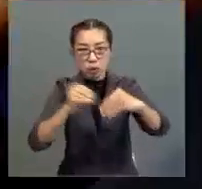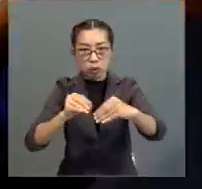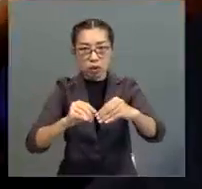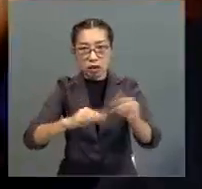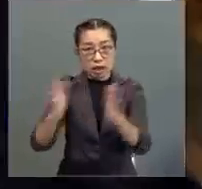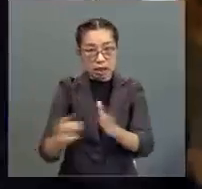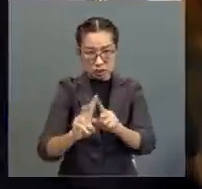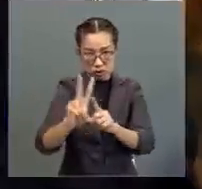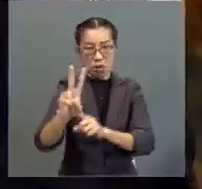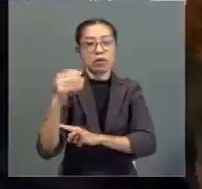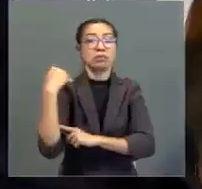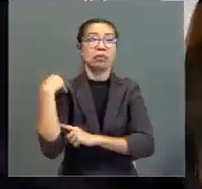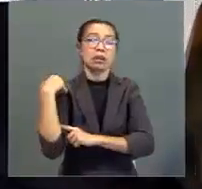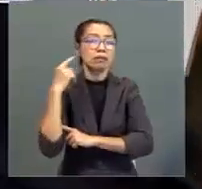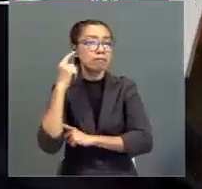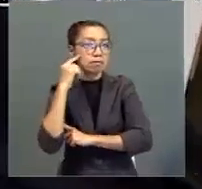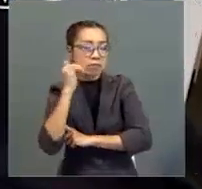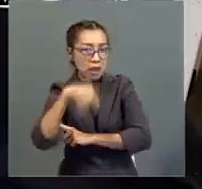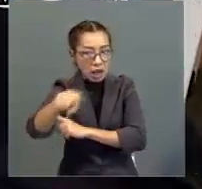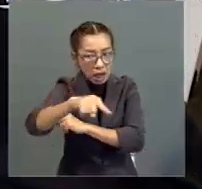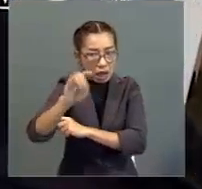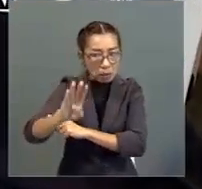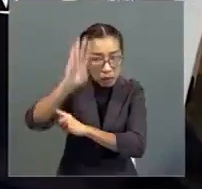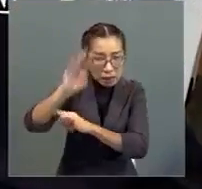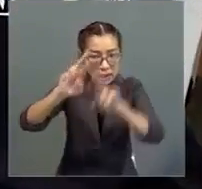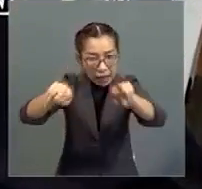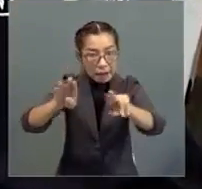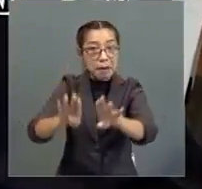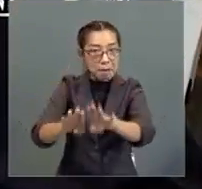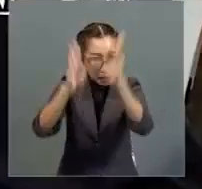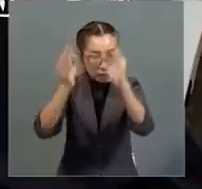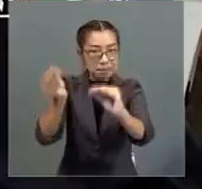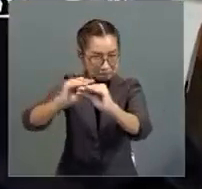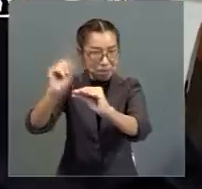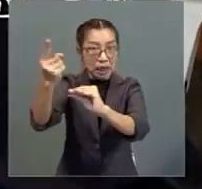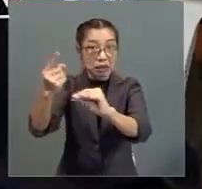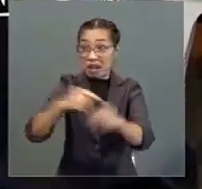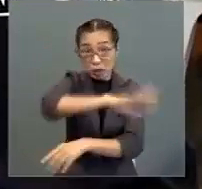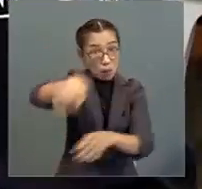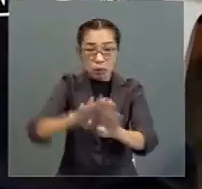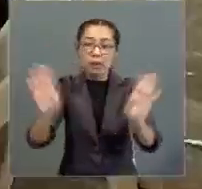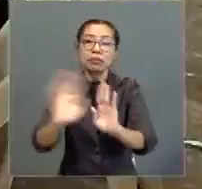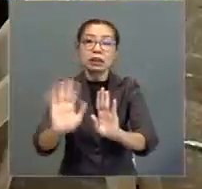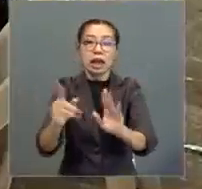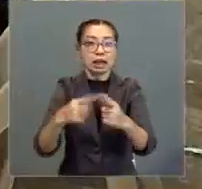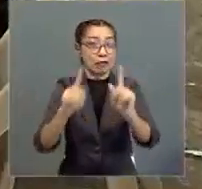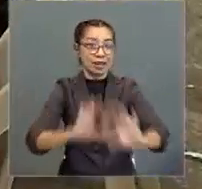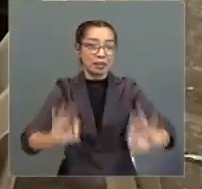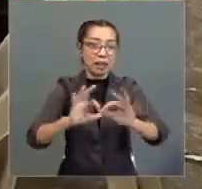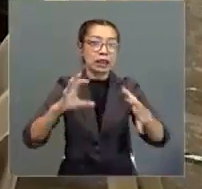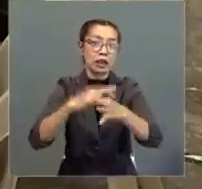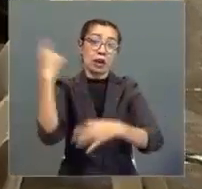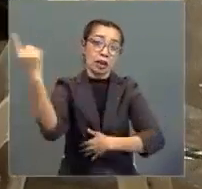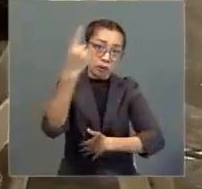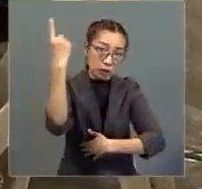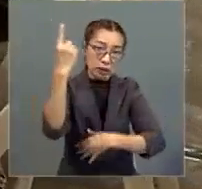ระยะที่2ได้โดยจะพิจารณาเปิดกิจการเพิ่มเติมแต่ไม่ใช่ทั้งหมดโดยเฉพาะธุรกิจการท่องเที่ยวเชิงสุขภ